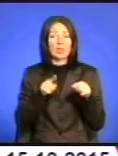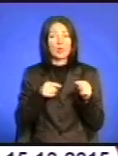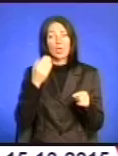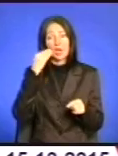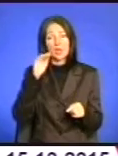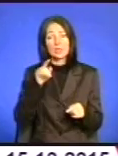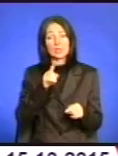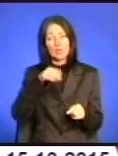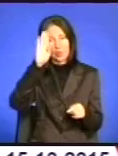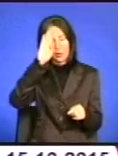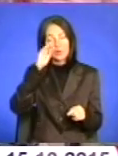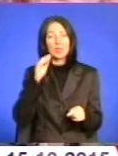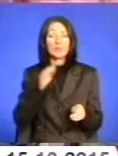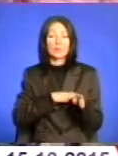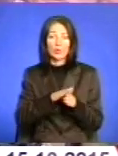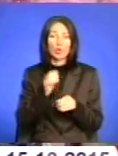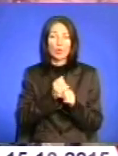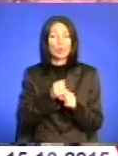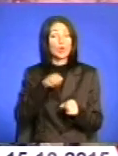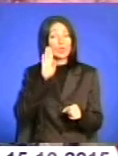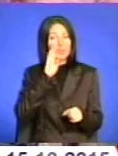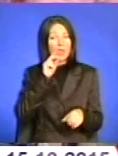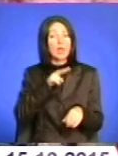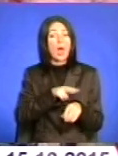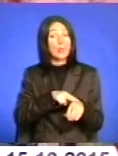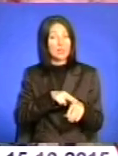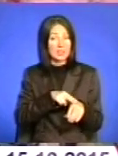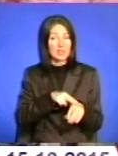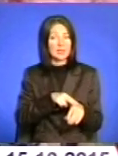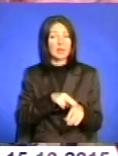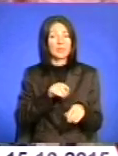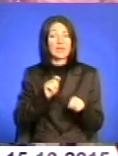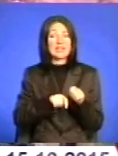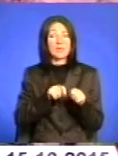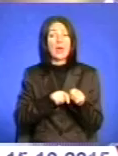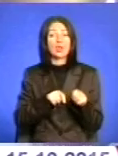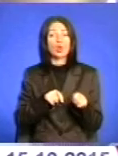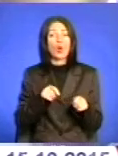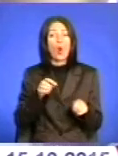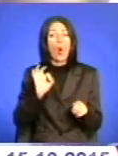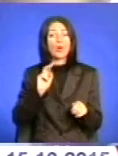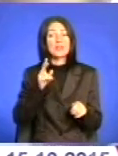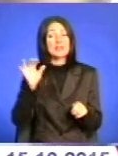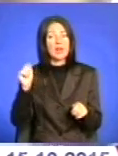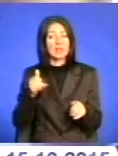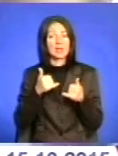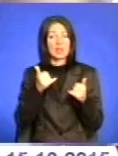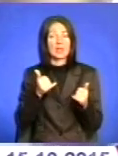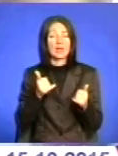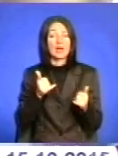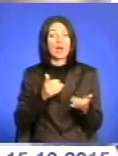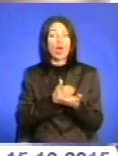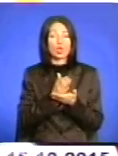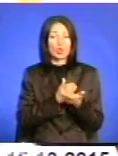за чоловіків справляються із роботою дівчата-поліцейські. Інспектор Оксана заради патрульної служби залишила